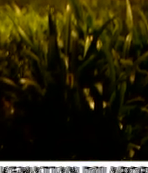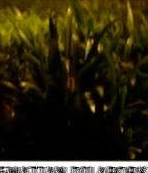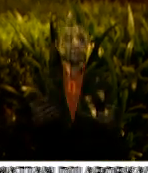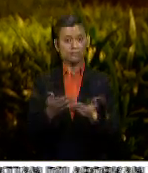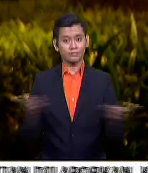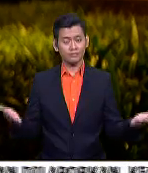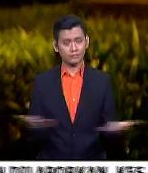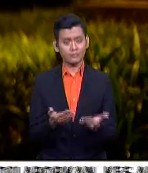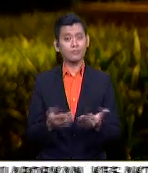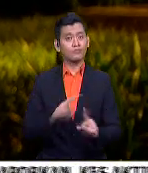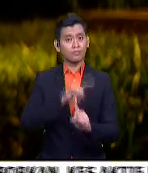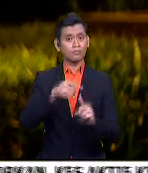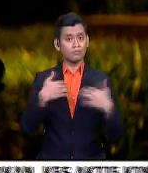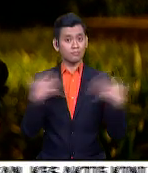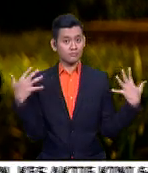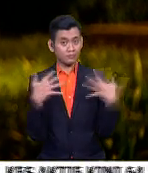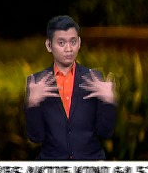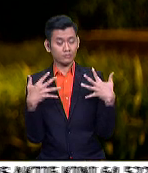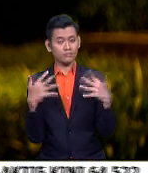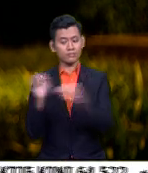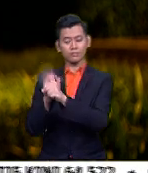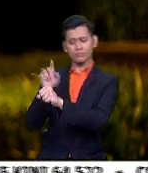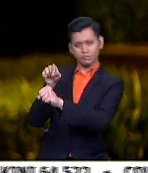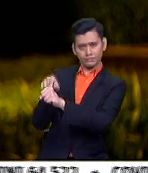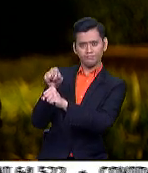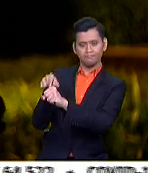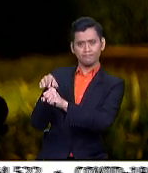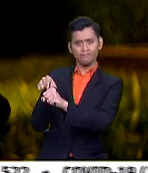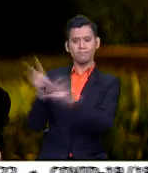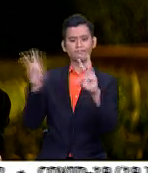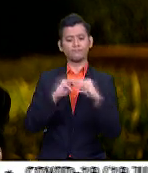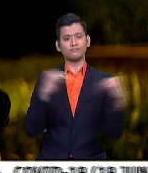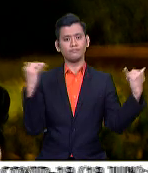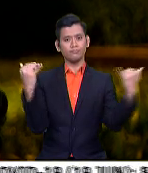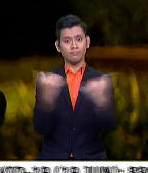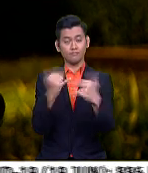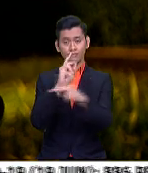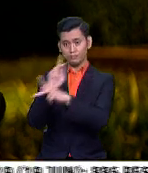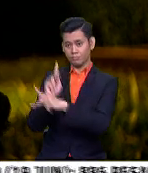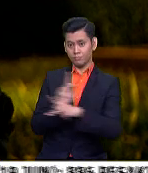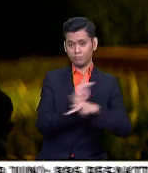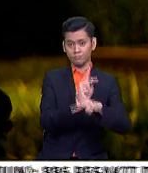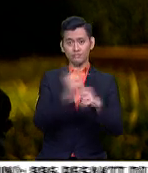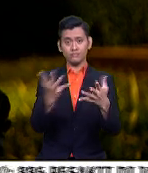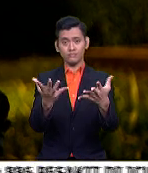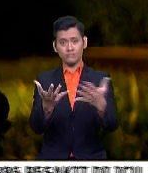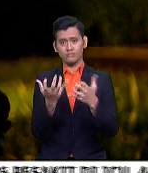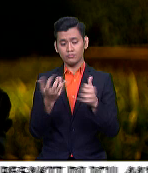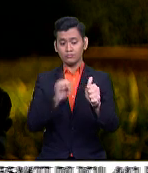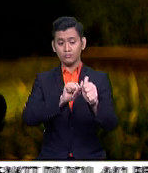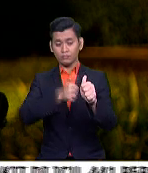Saudara, bagusnya apabila wujud ketakutan terhadap COVID-19, masyarakat akan lebih berhati-hati bagi mengelak